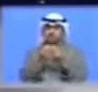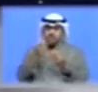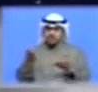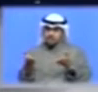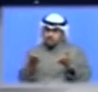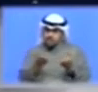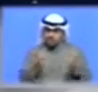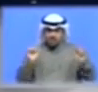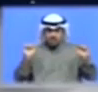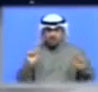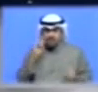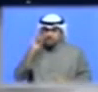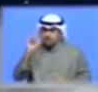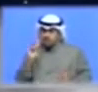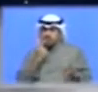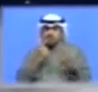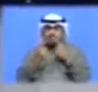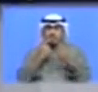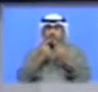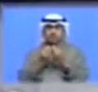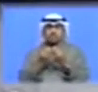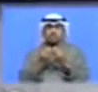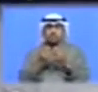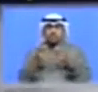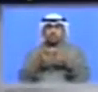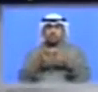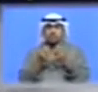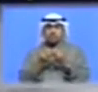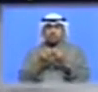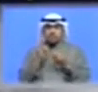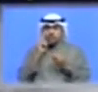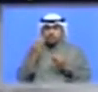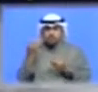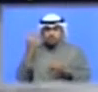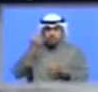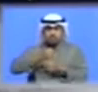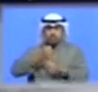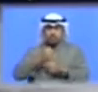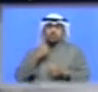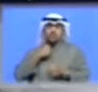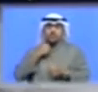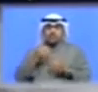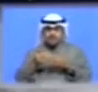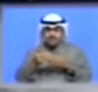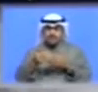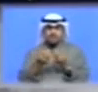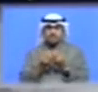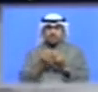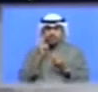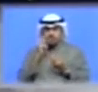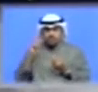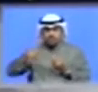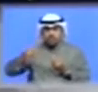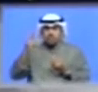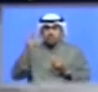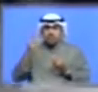الأفكار الجديدة، وعرضنا عليها بعض المشاريع اللي إن شاء الله راح تشوف النور قريبا، وهي وعدتنا أنه راح يكون جواب إن شاء الله خلال يوم أو يومين